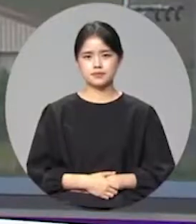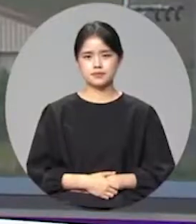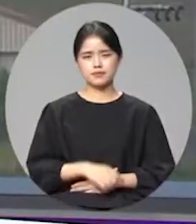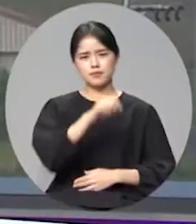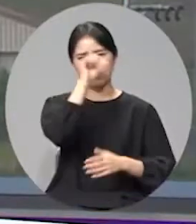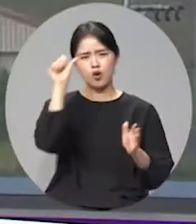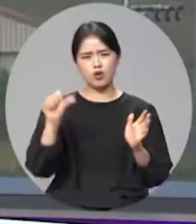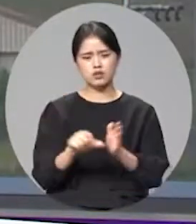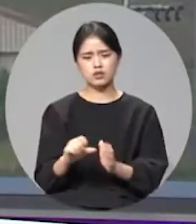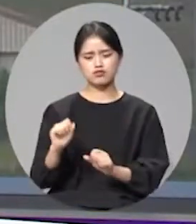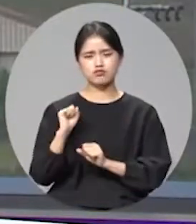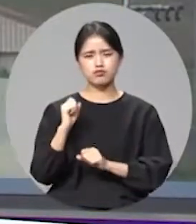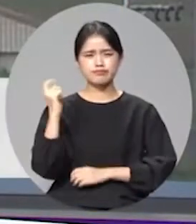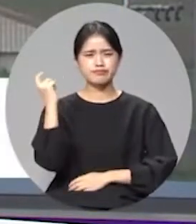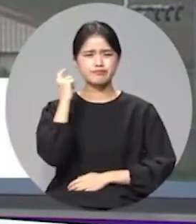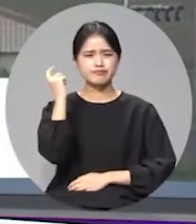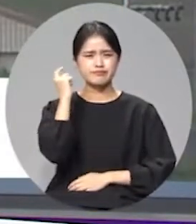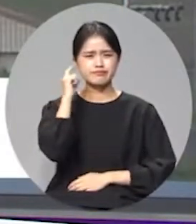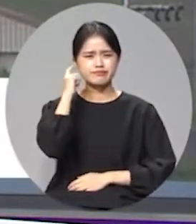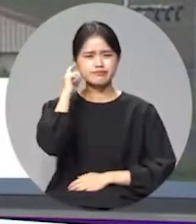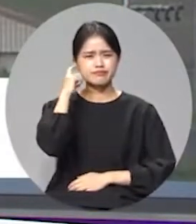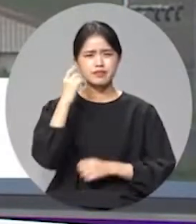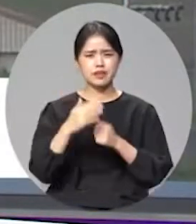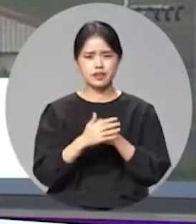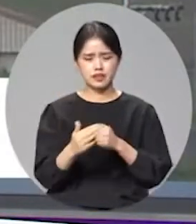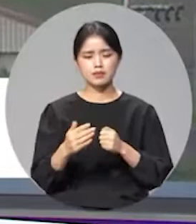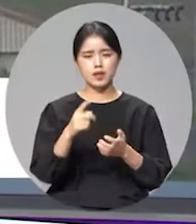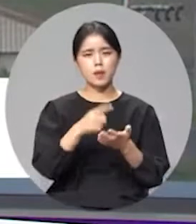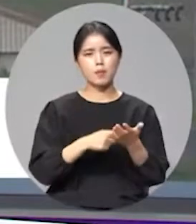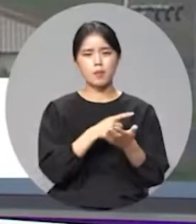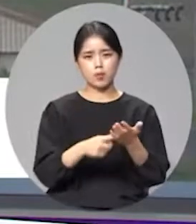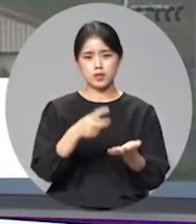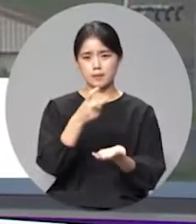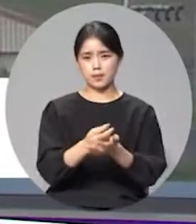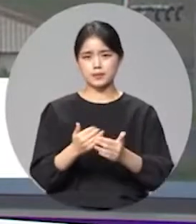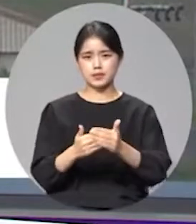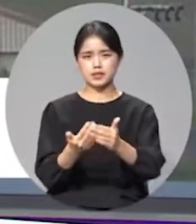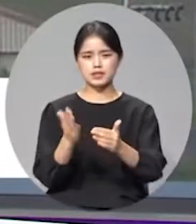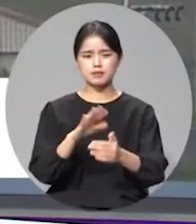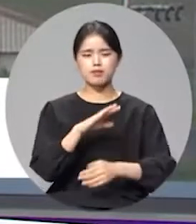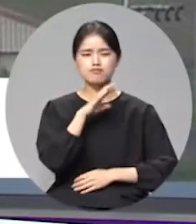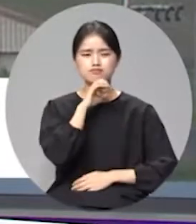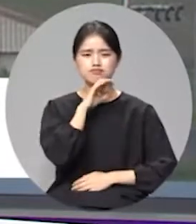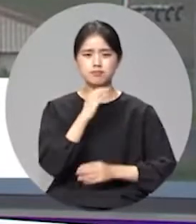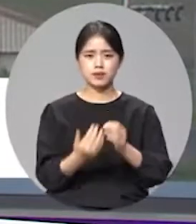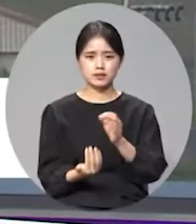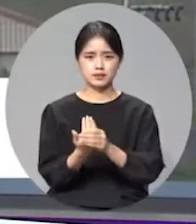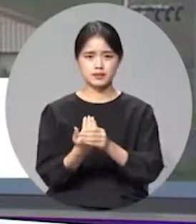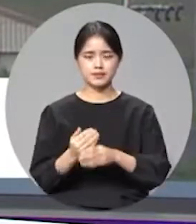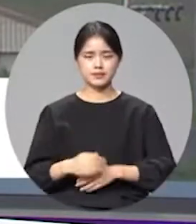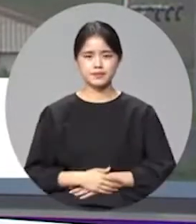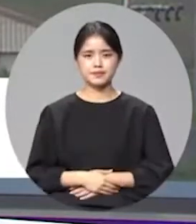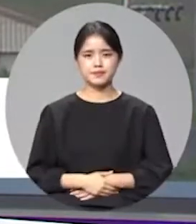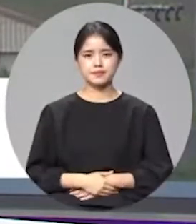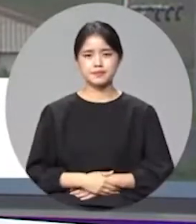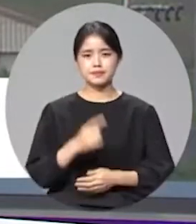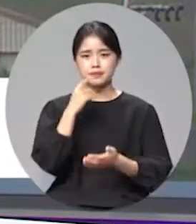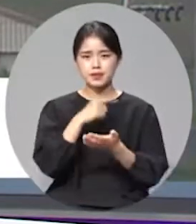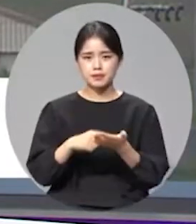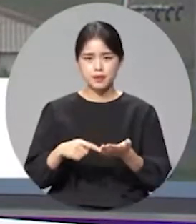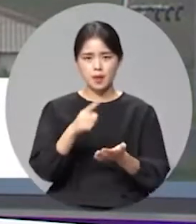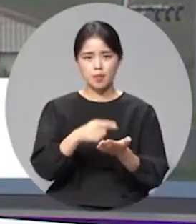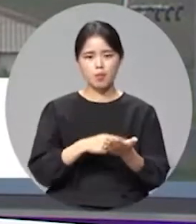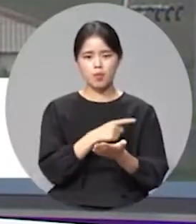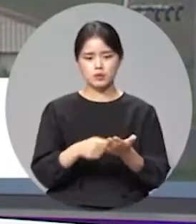네, 평생을 구운 소음에 시달려온 주민들을 위해서 보상법이 시행되지만 불만의 목소리가 터져나오고 있습니다. 피해 보상